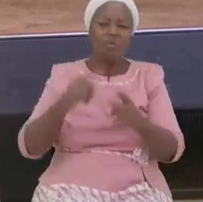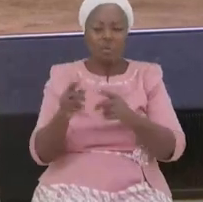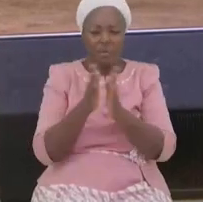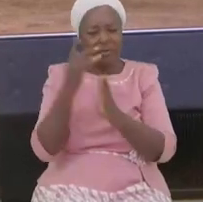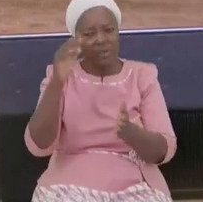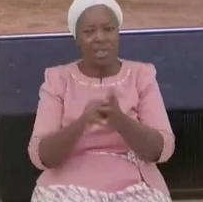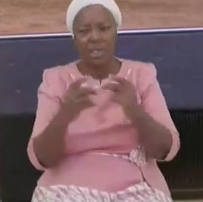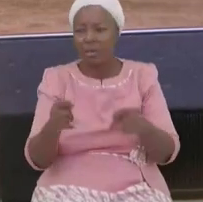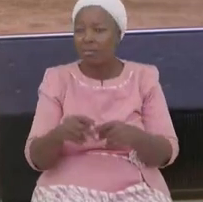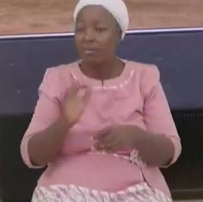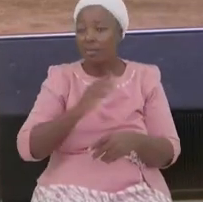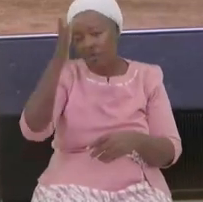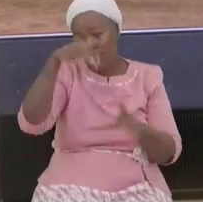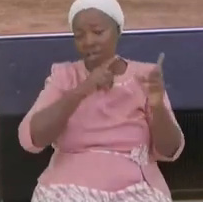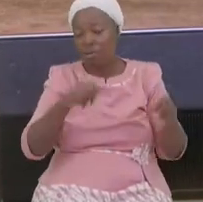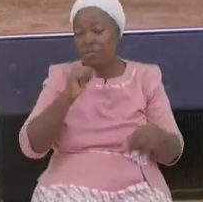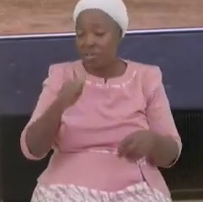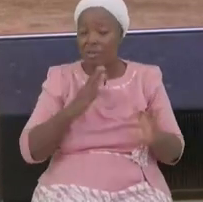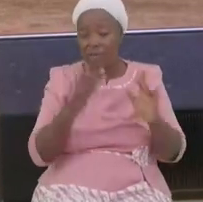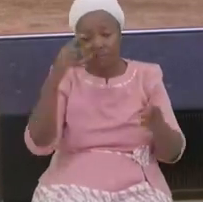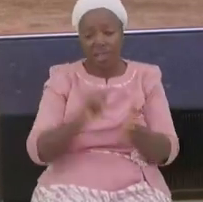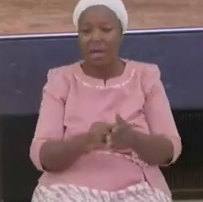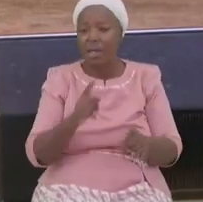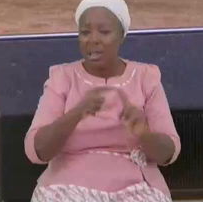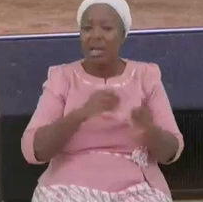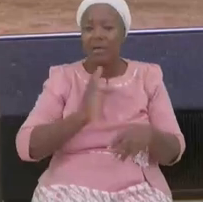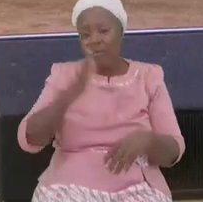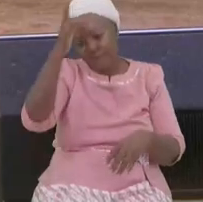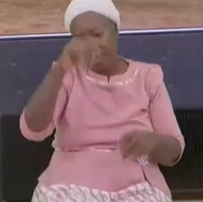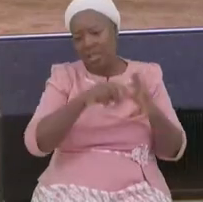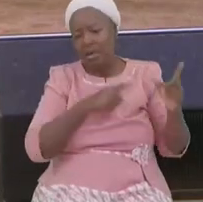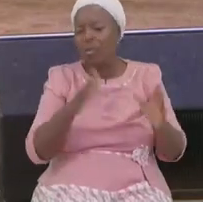prié. Immédiatement, instantanément, il a été guéri.